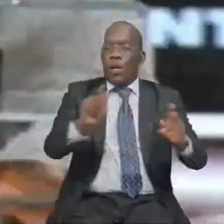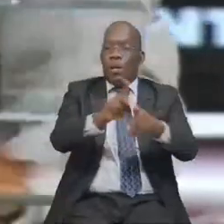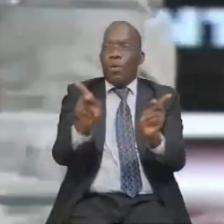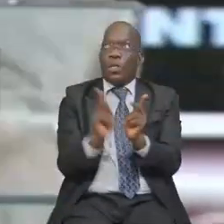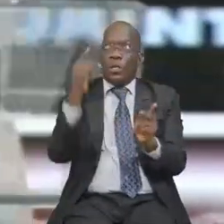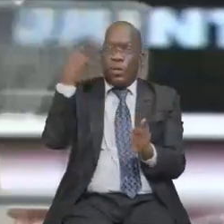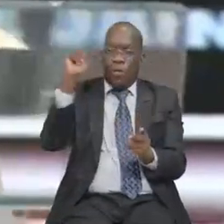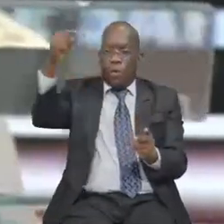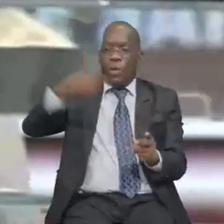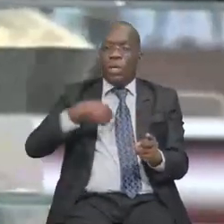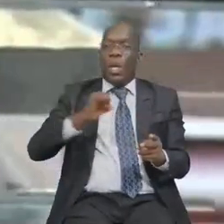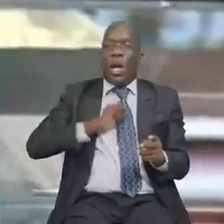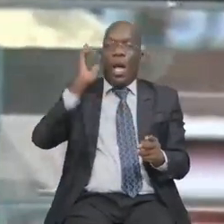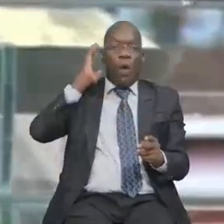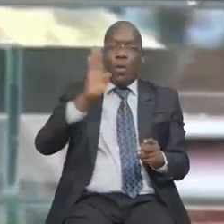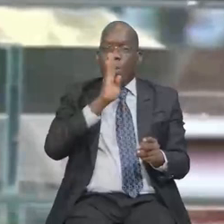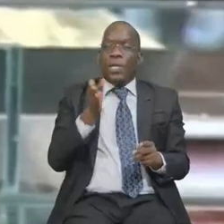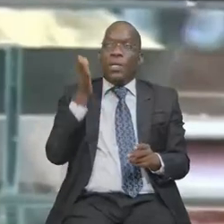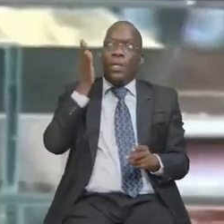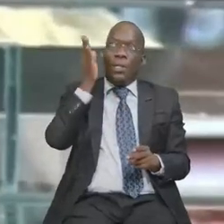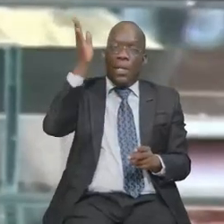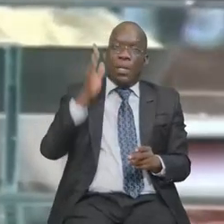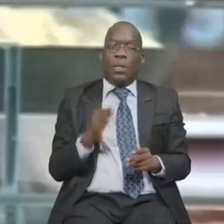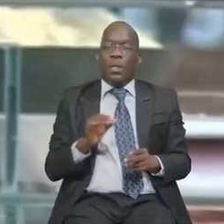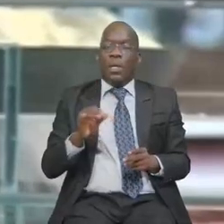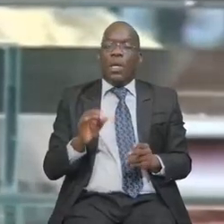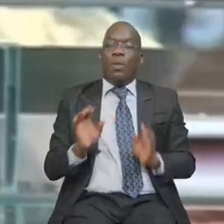serai là. Tu élèves la bannière